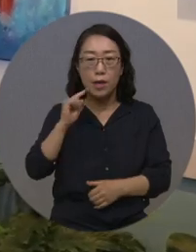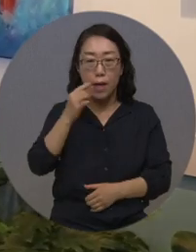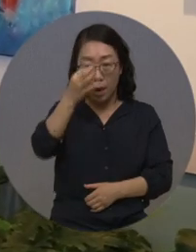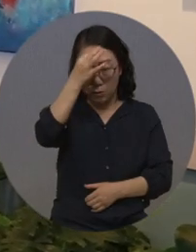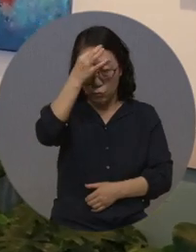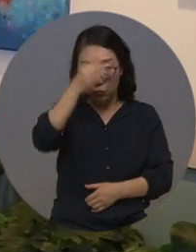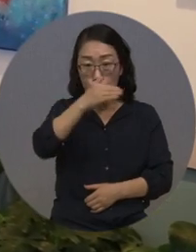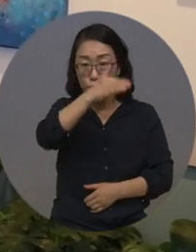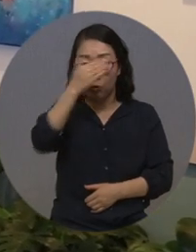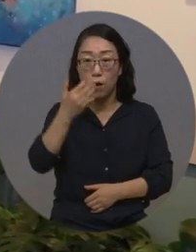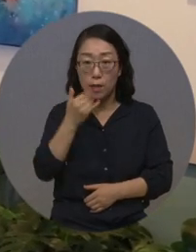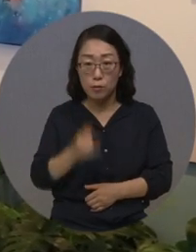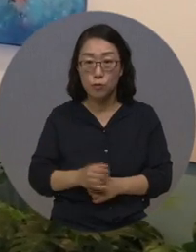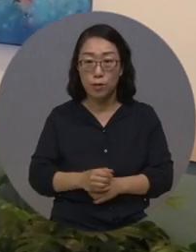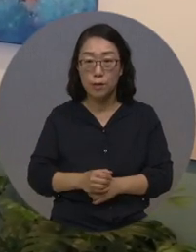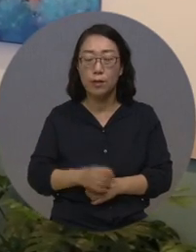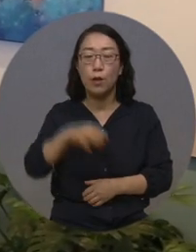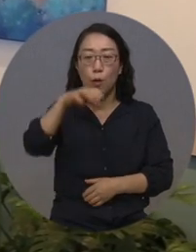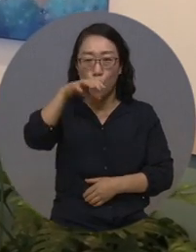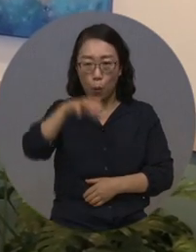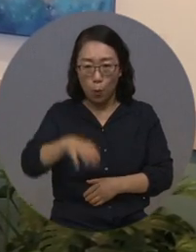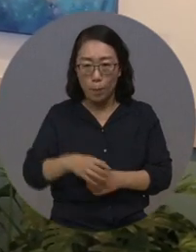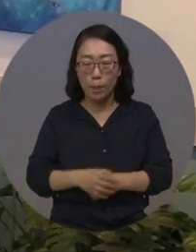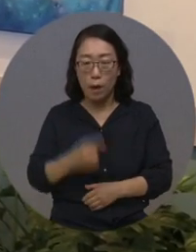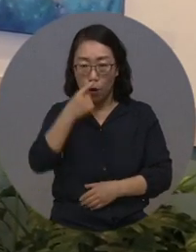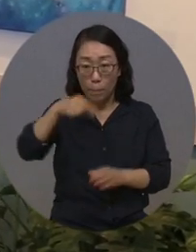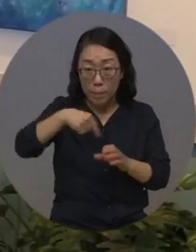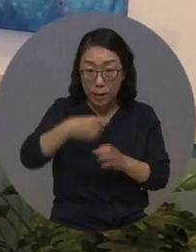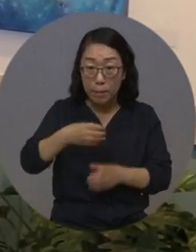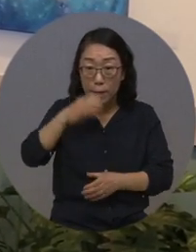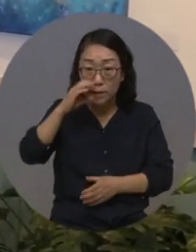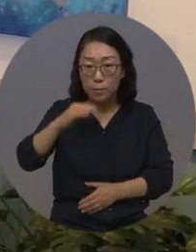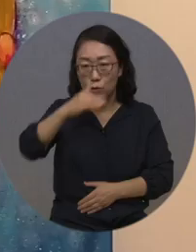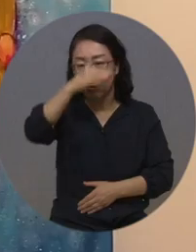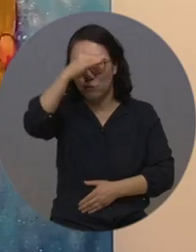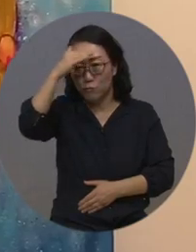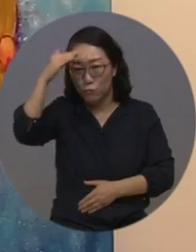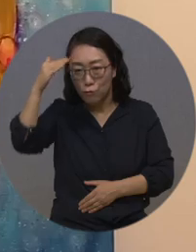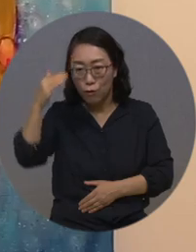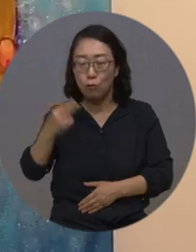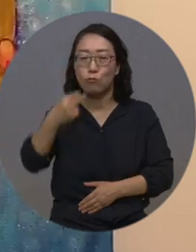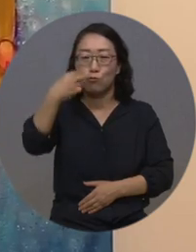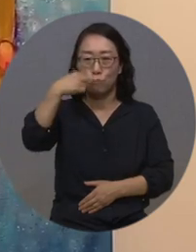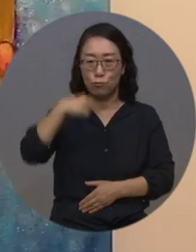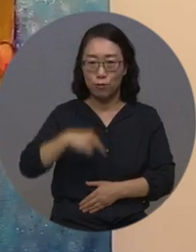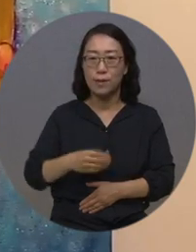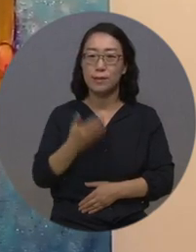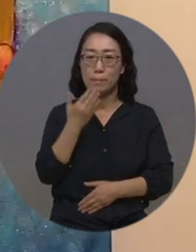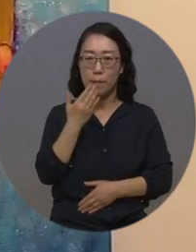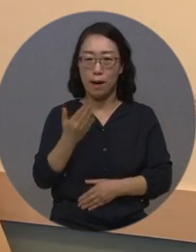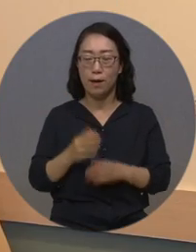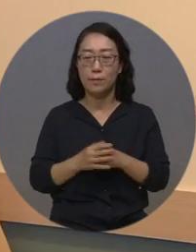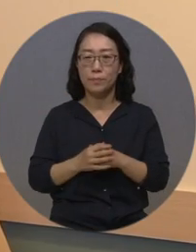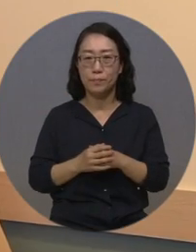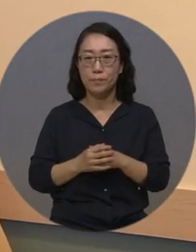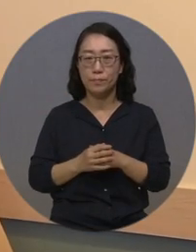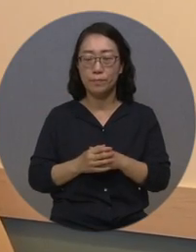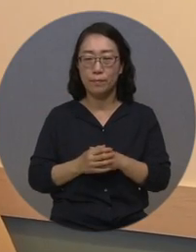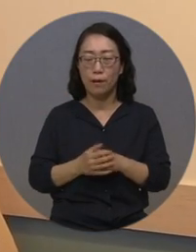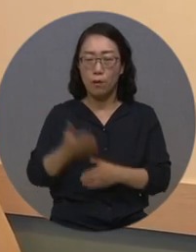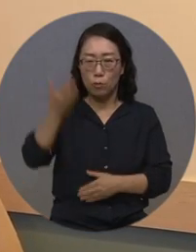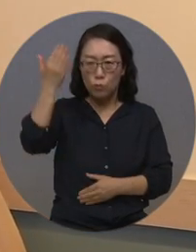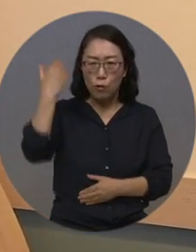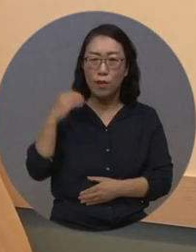접할 수 있는 갤러리 공간이 마련돼 커피를 마시면서 전시까지 관람할 수 있습니다.